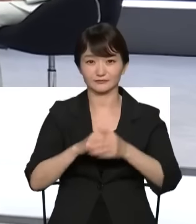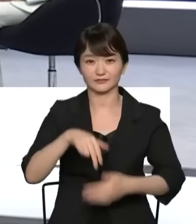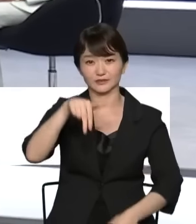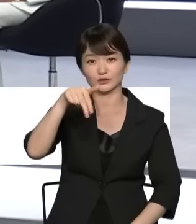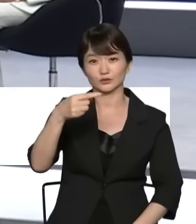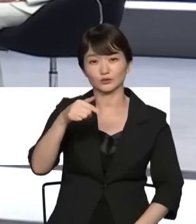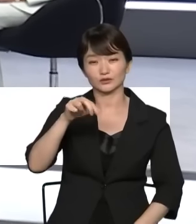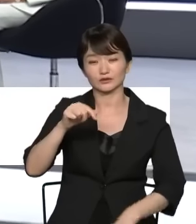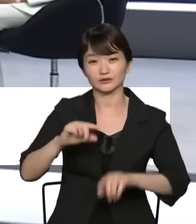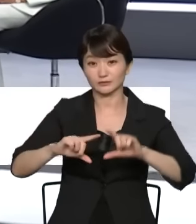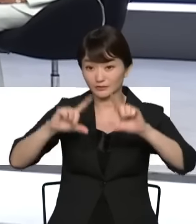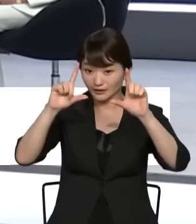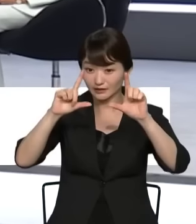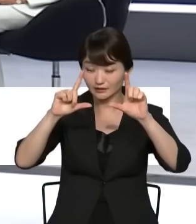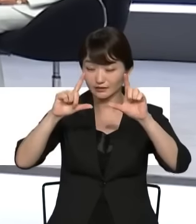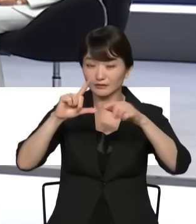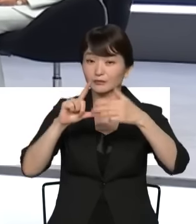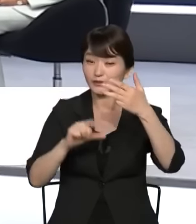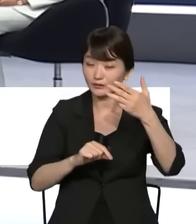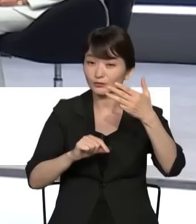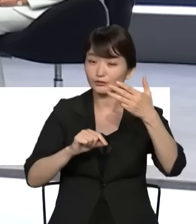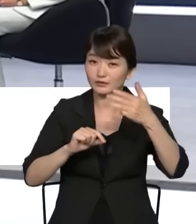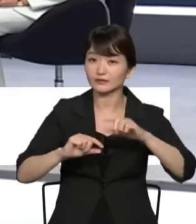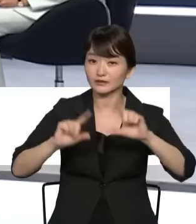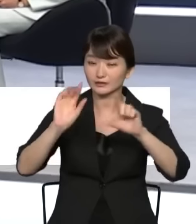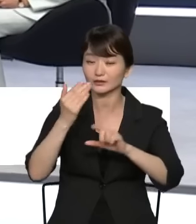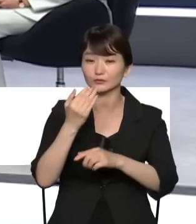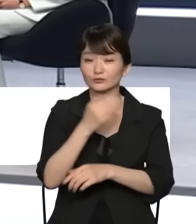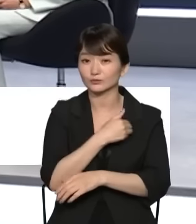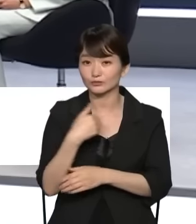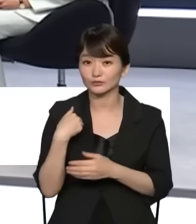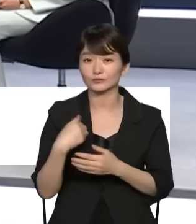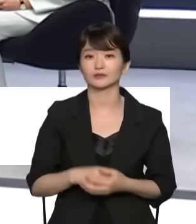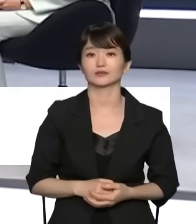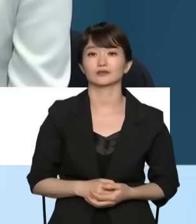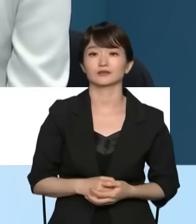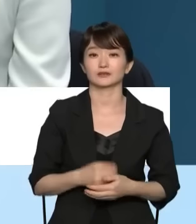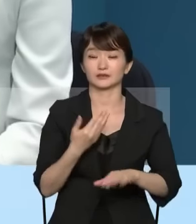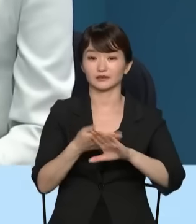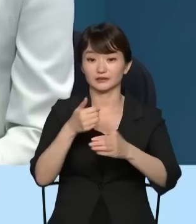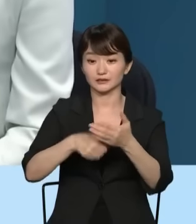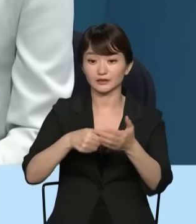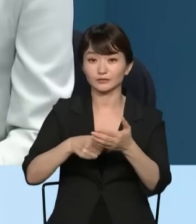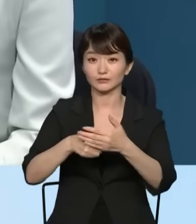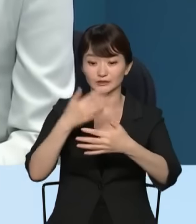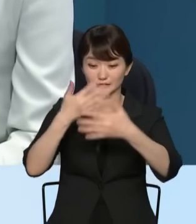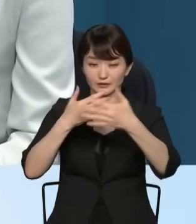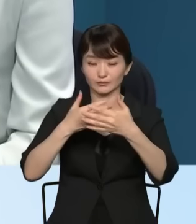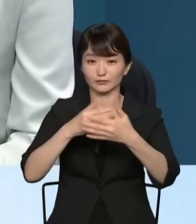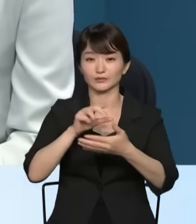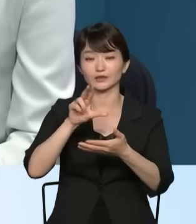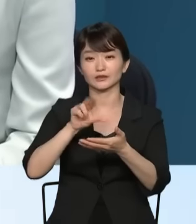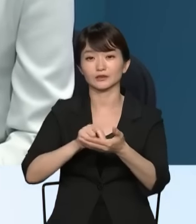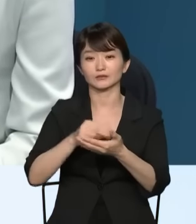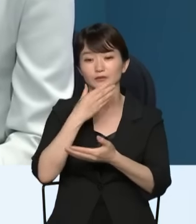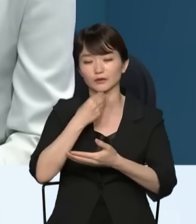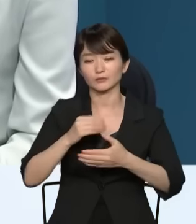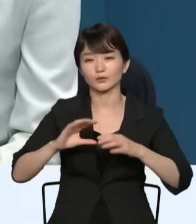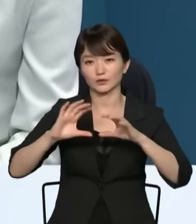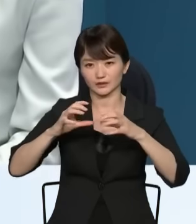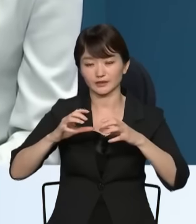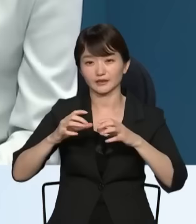해도 충분할 것 같아요. 파일럿 있었고 네. 이제 또 다른 작품 영화 행복의 나라 개봉을 앞두고